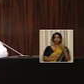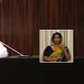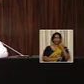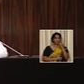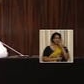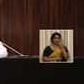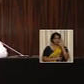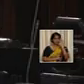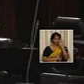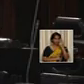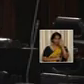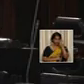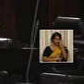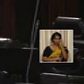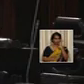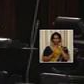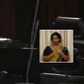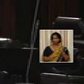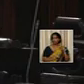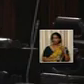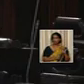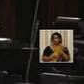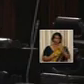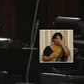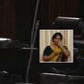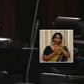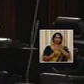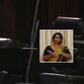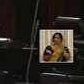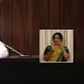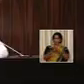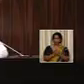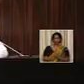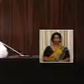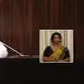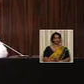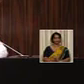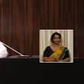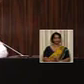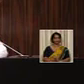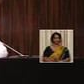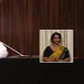113 4 දරණ ස්ථානයේ පදිංචි ANP ගුණවර්ධන මාතාගෙන් ලැබුණු පෙත්සමක් පිළිගන්නවා.